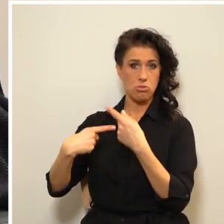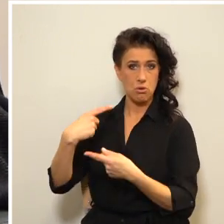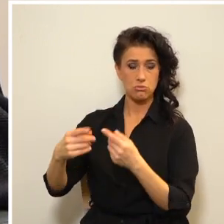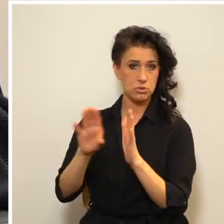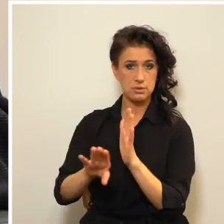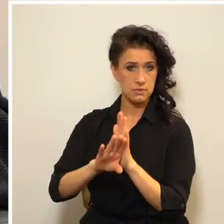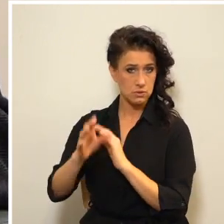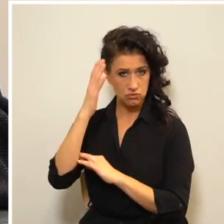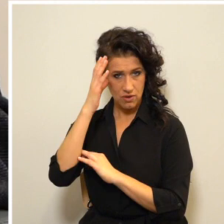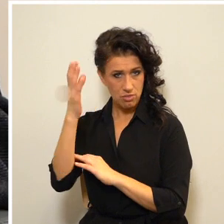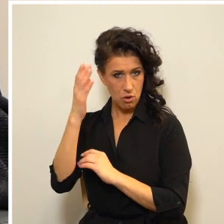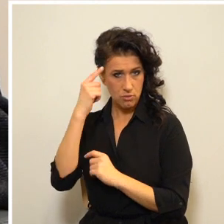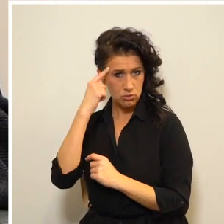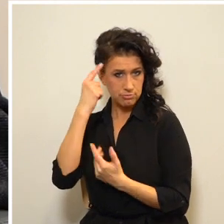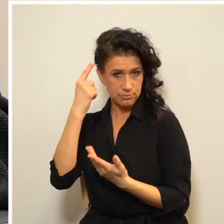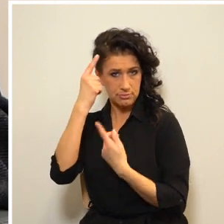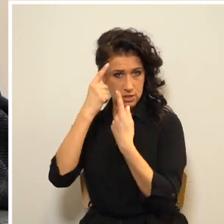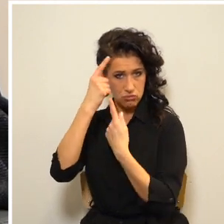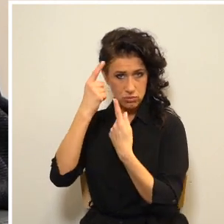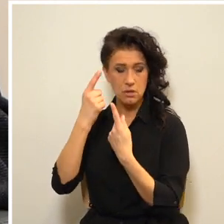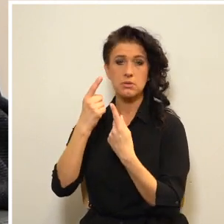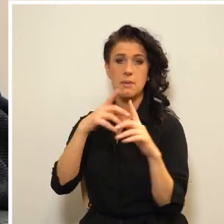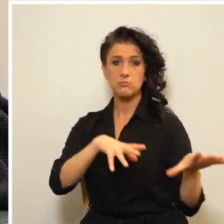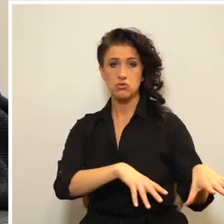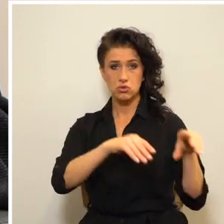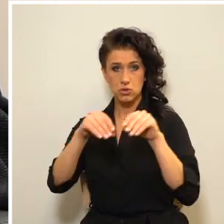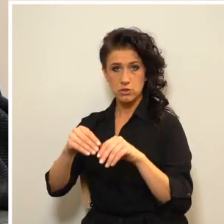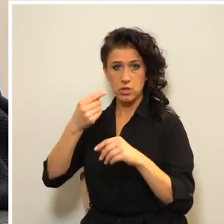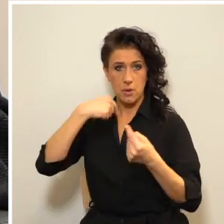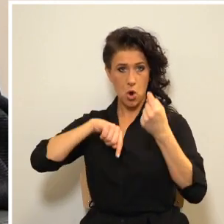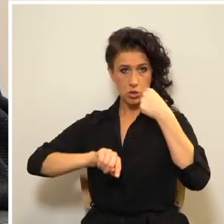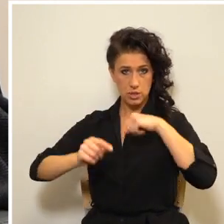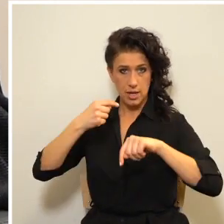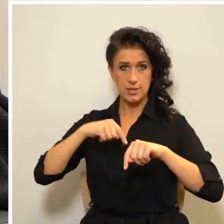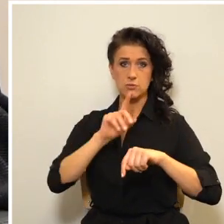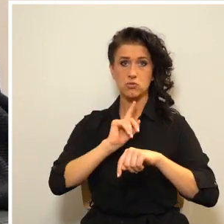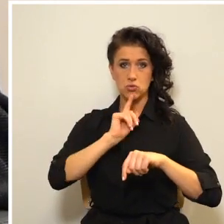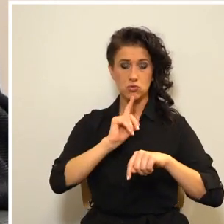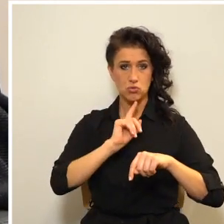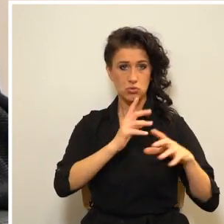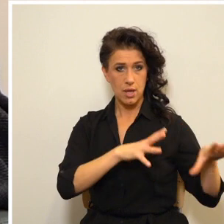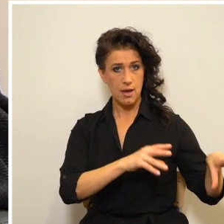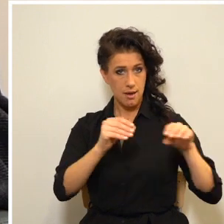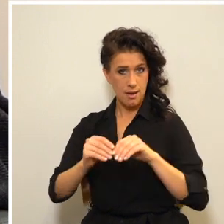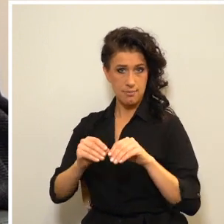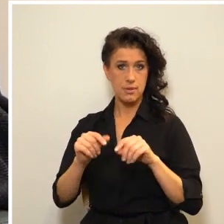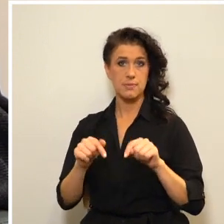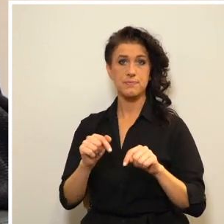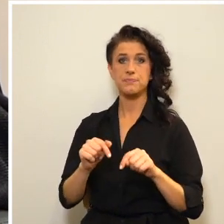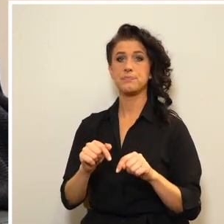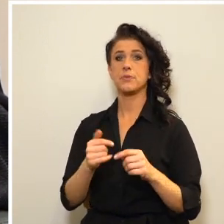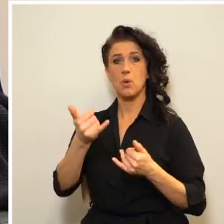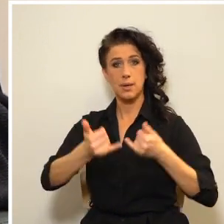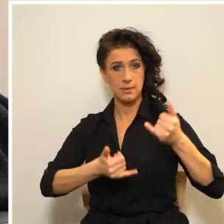świadomości ludy przeszczepy transplantologia nie należy do takich dzieci które